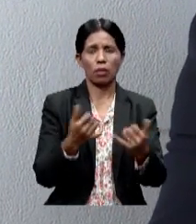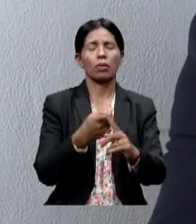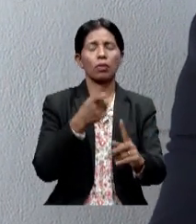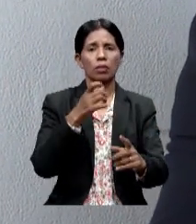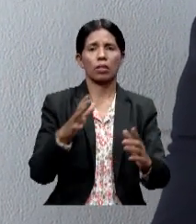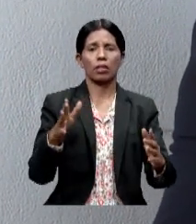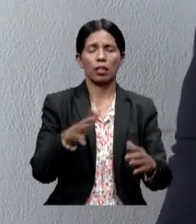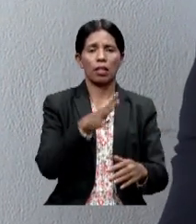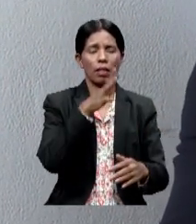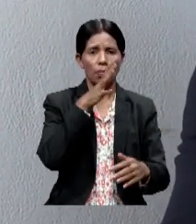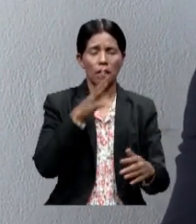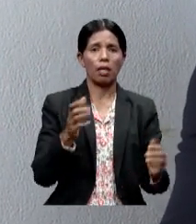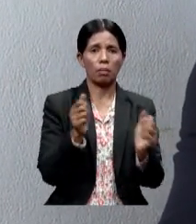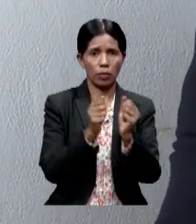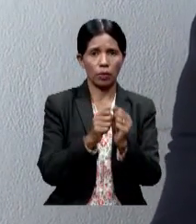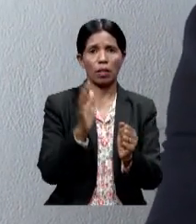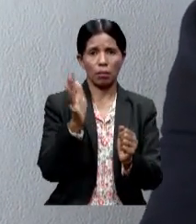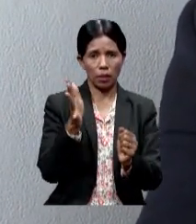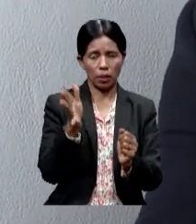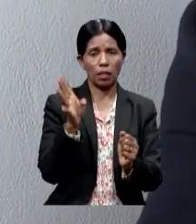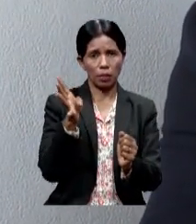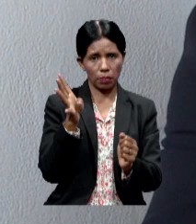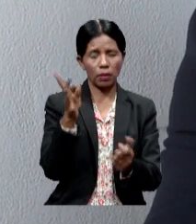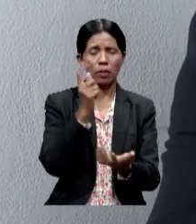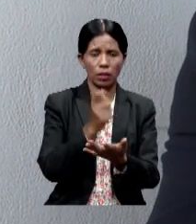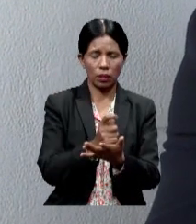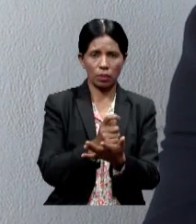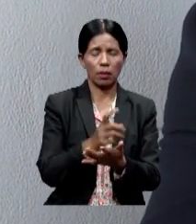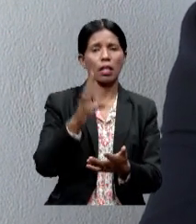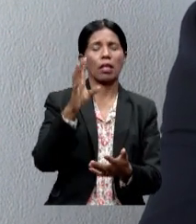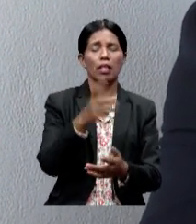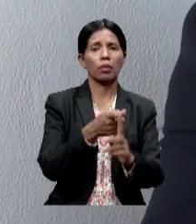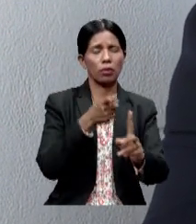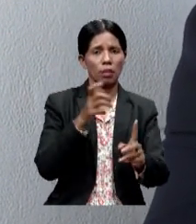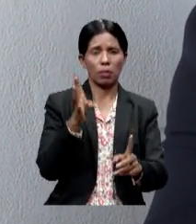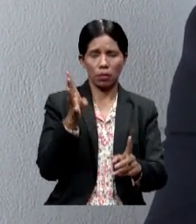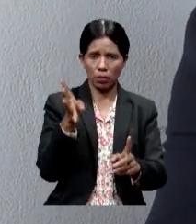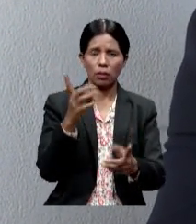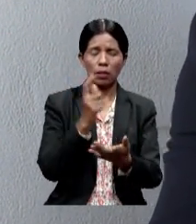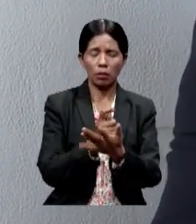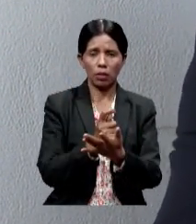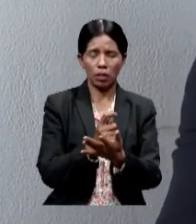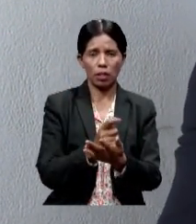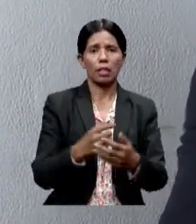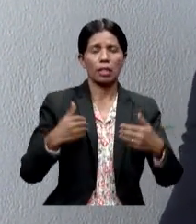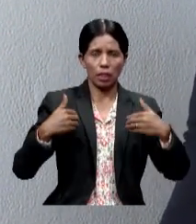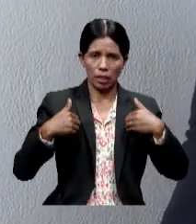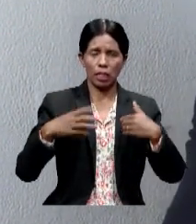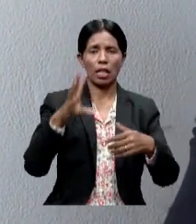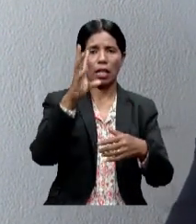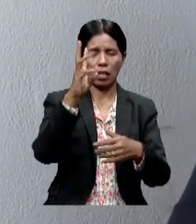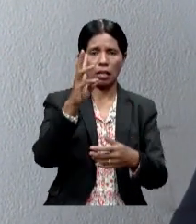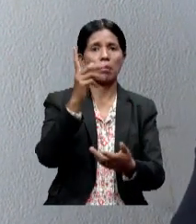rihung hatnulu ne iha ne rihung neng maka enfrenta risku bele mate rihung neng